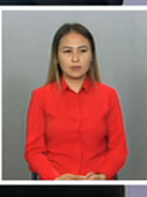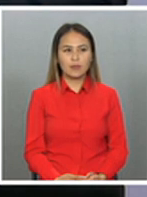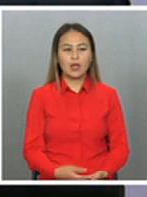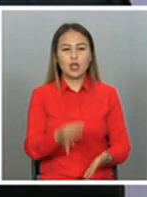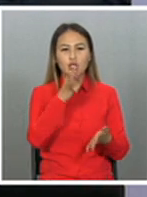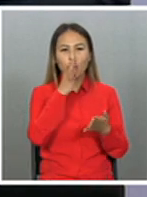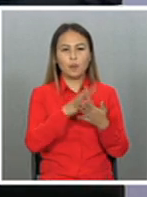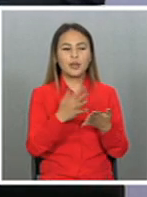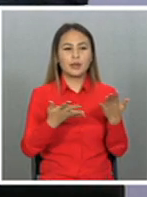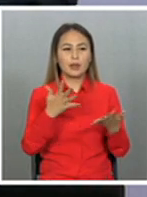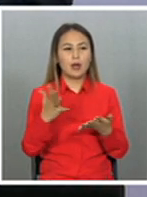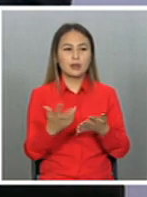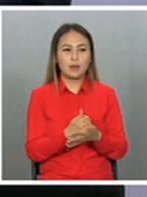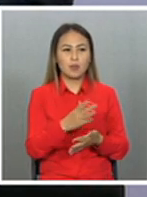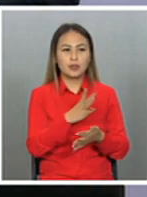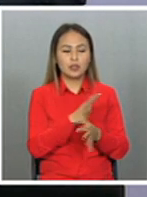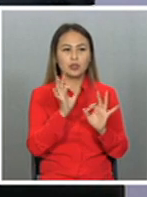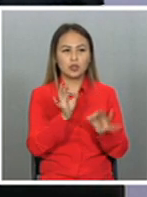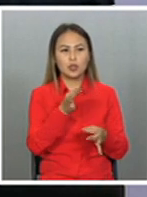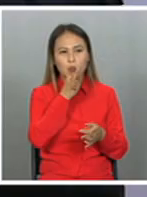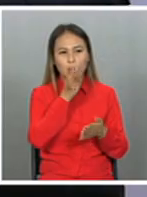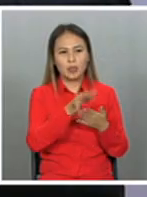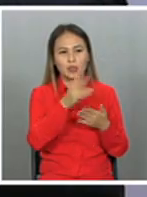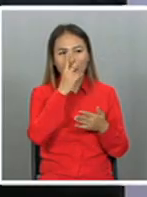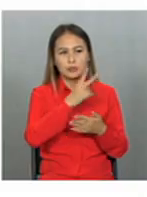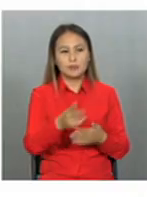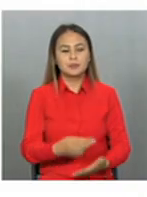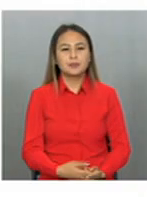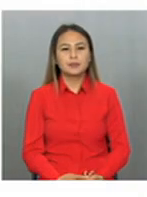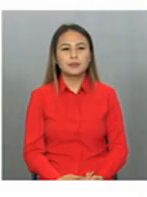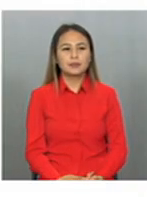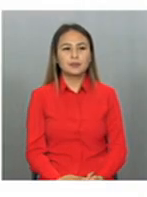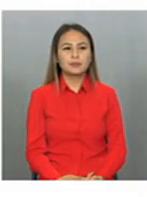Жауаптарымызды анықтаған болсақ, онда дұрыс жауаптарына назар аударайық.